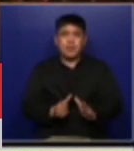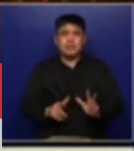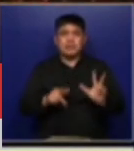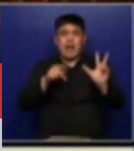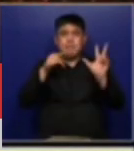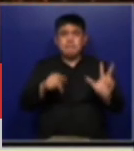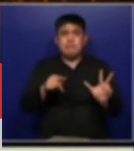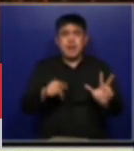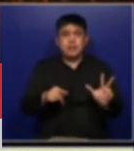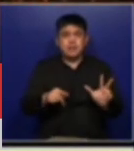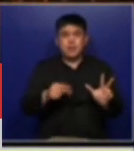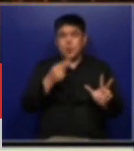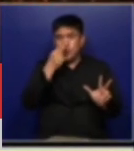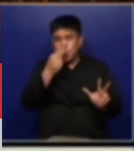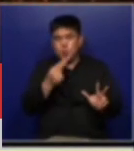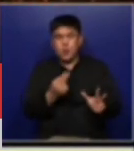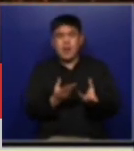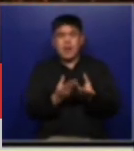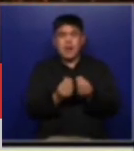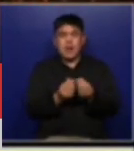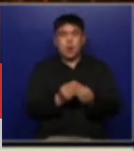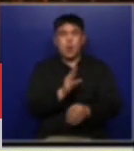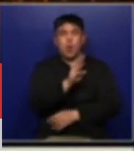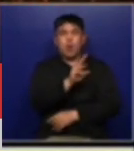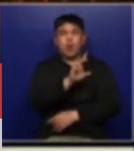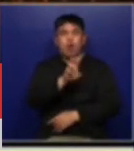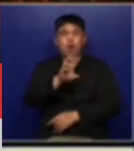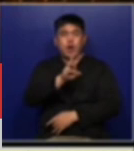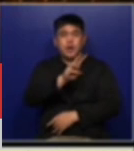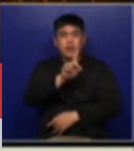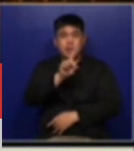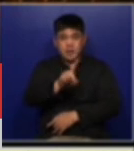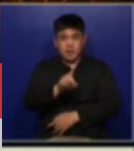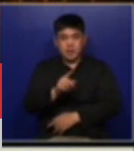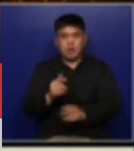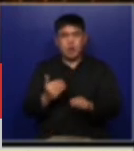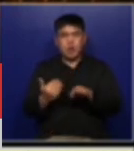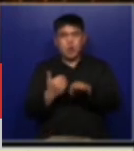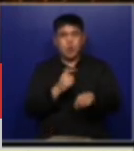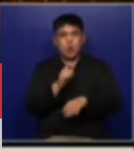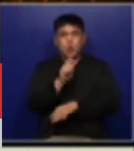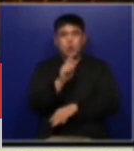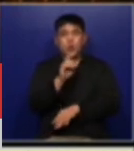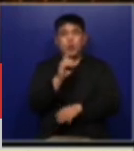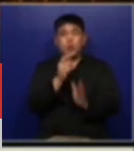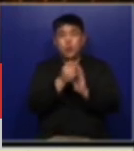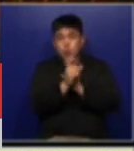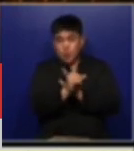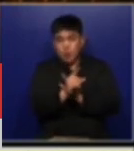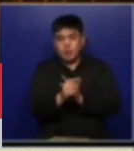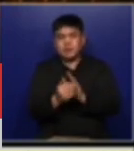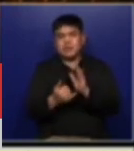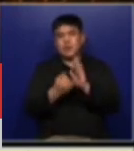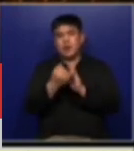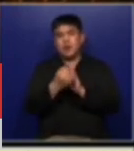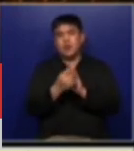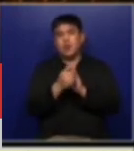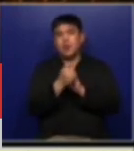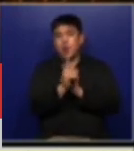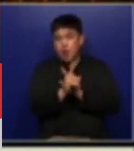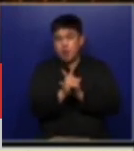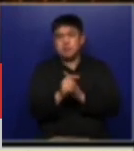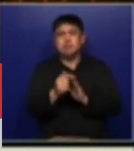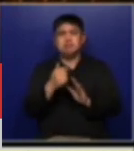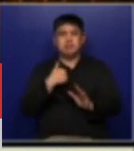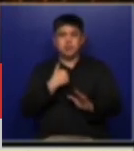สถานที่ตั้งเลขที่601ถนนอุดรสกลอำเภอหนองหานจังหวัดอุดรธานี